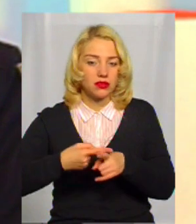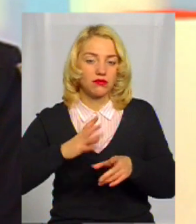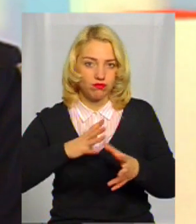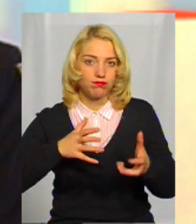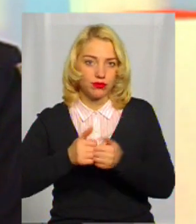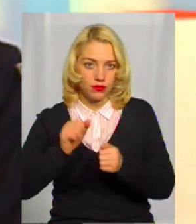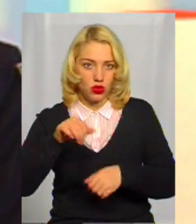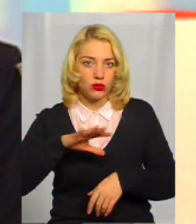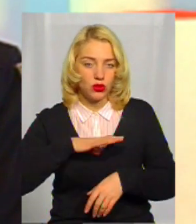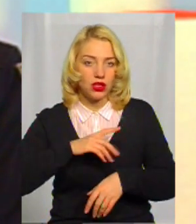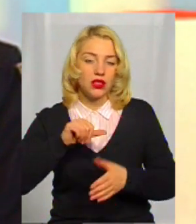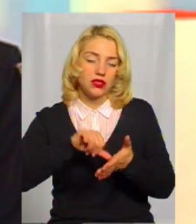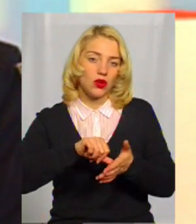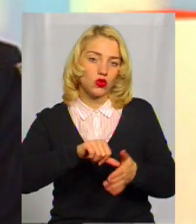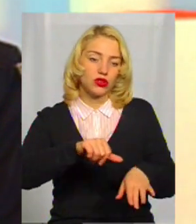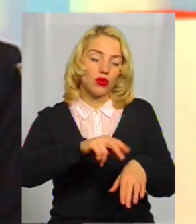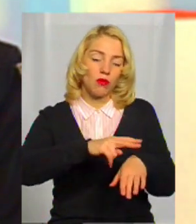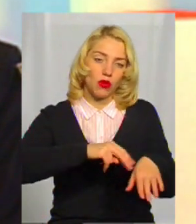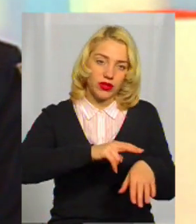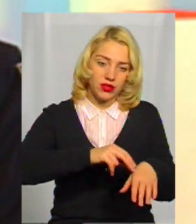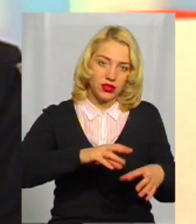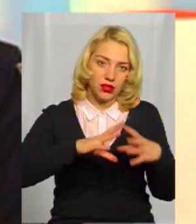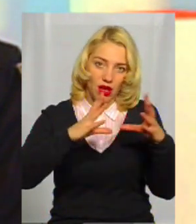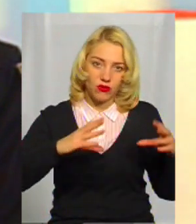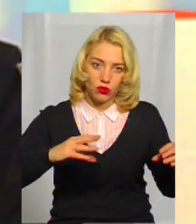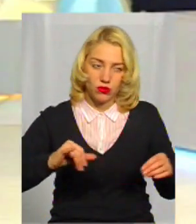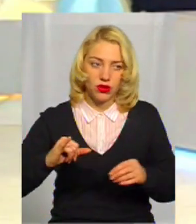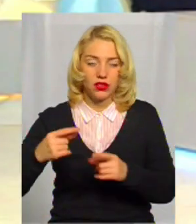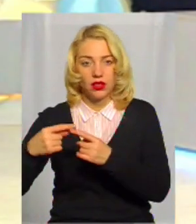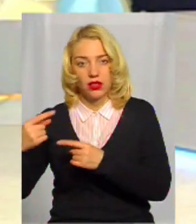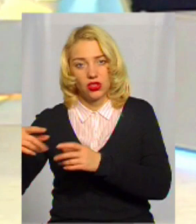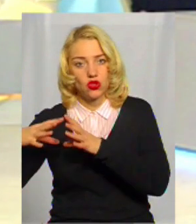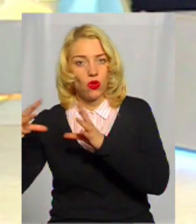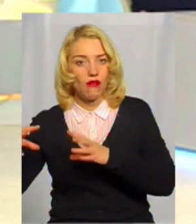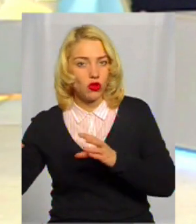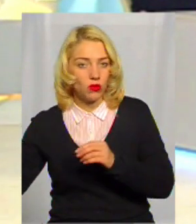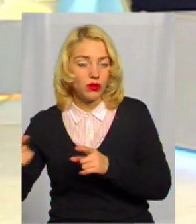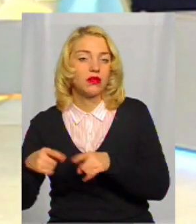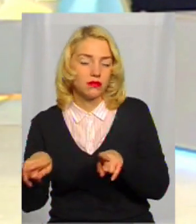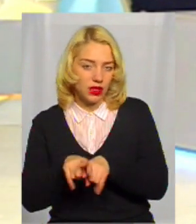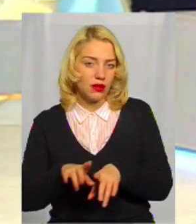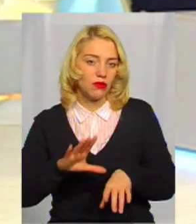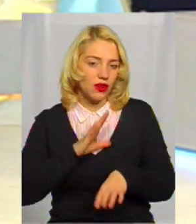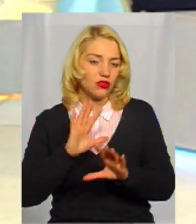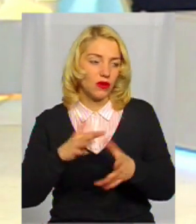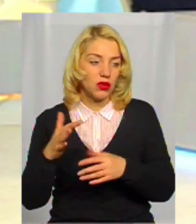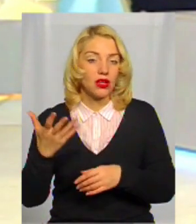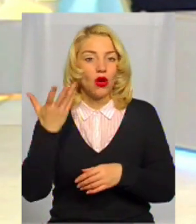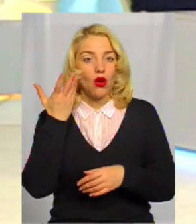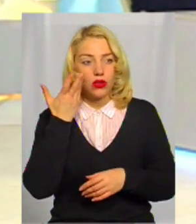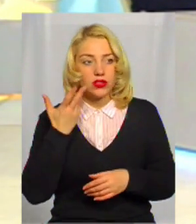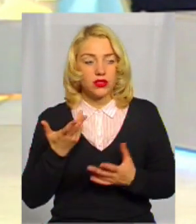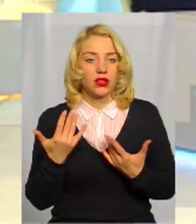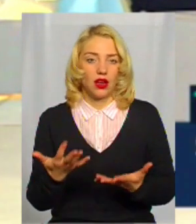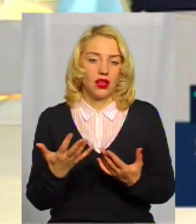дорожньо-транспортна пригода, як за участю патрульного автомобіля, чи поліцейського автомобіля, і іншого автомобіля. Такі випадки бувають, оскільки кожен